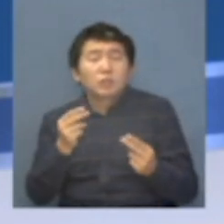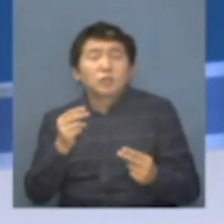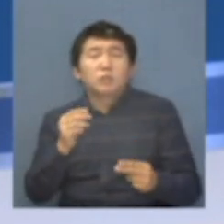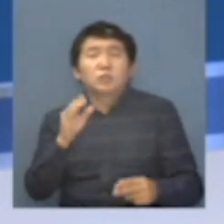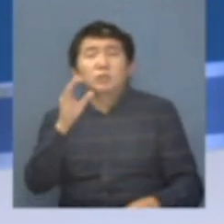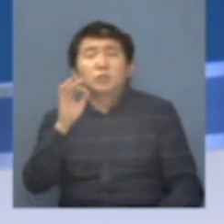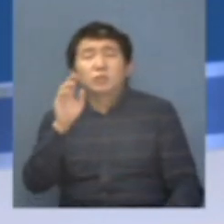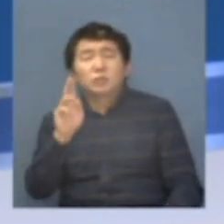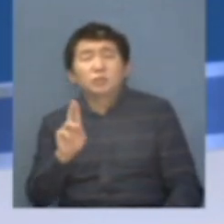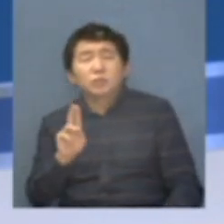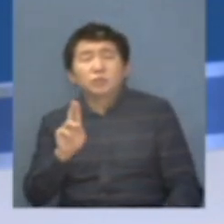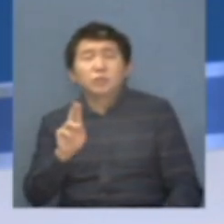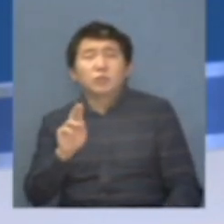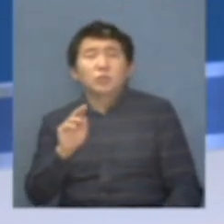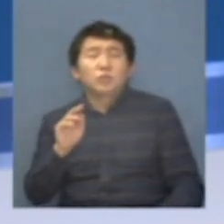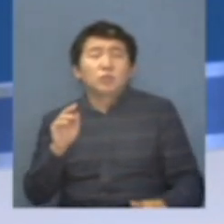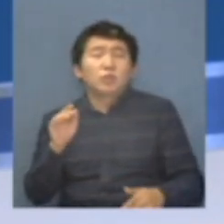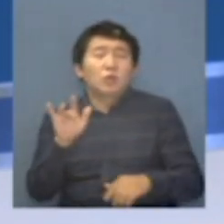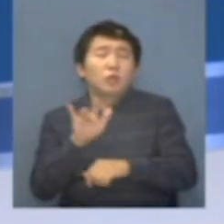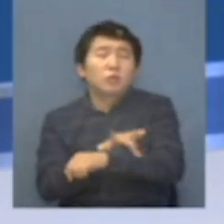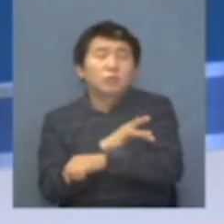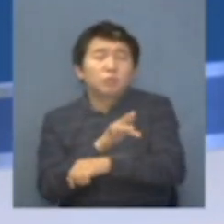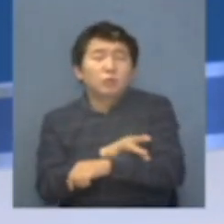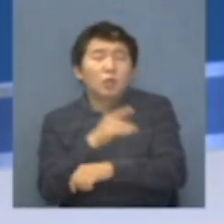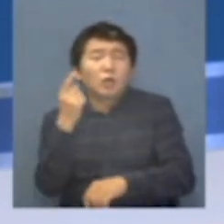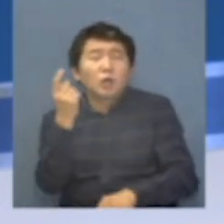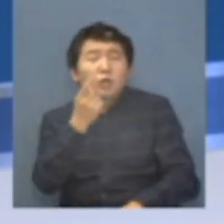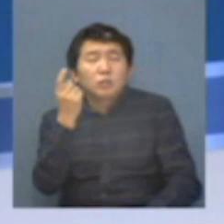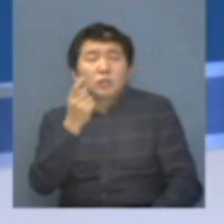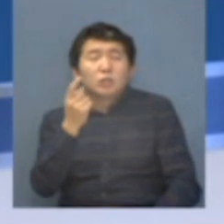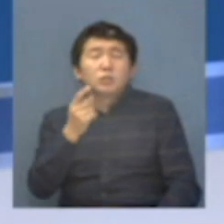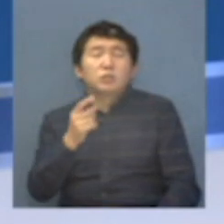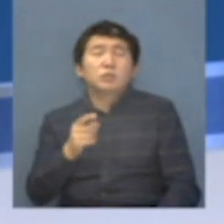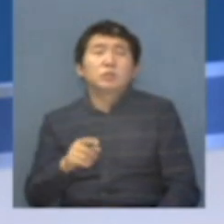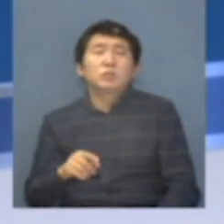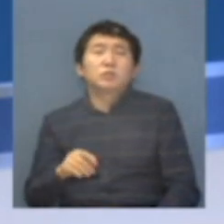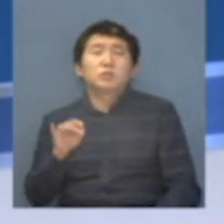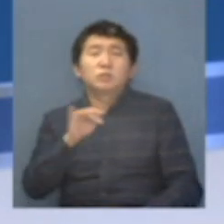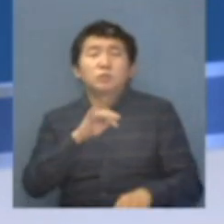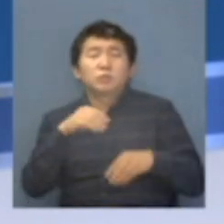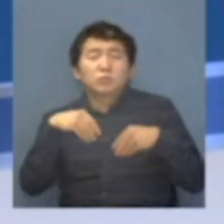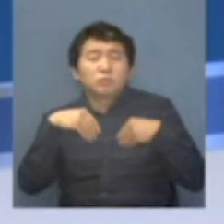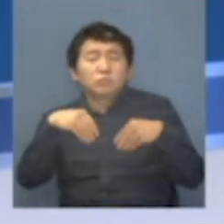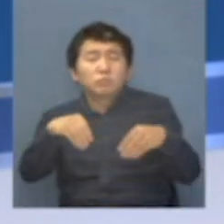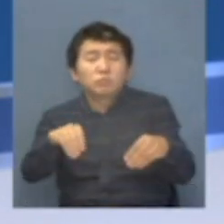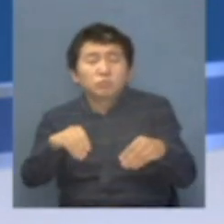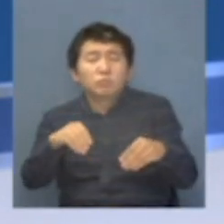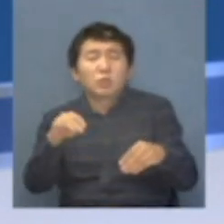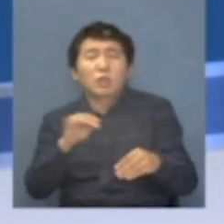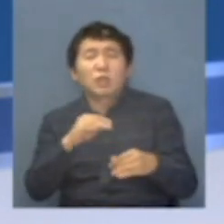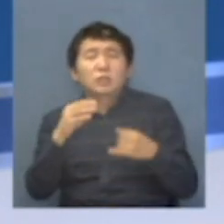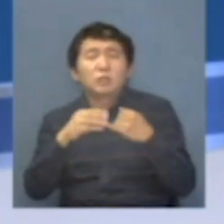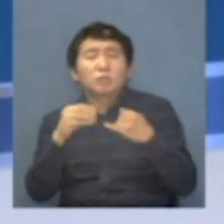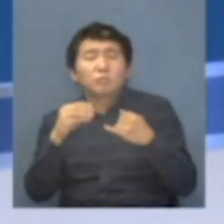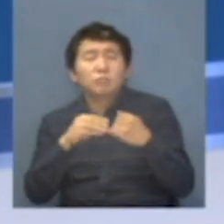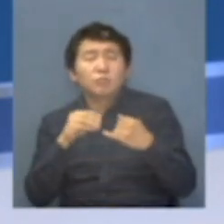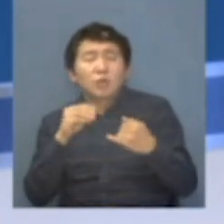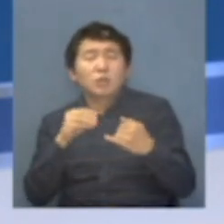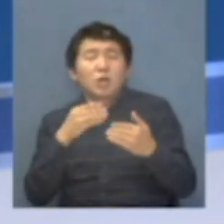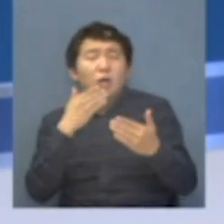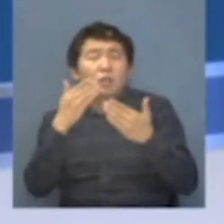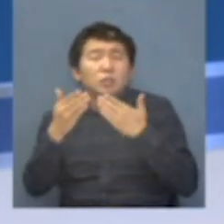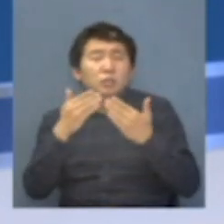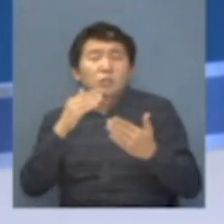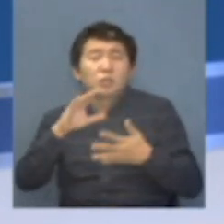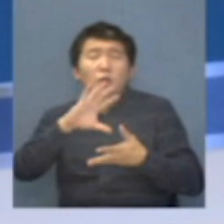сфера, жилищно-коммунальное хозяйство и инфраструктура, агропромышленный комплекс и земельные отношения. Подробнее об итогах отбора